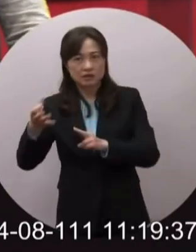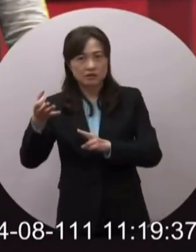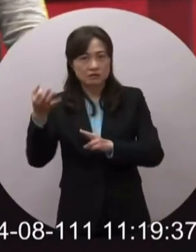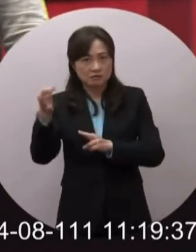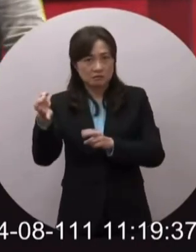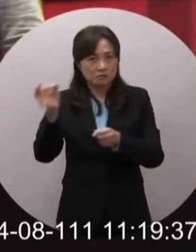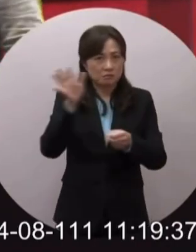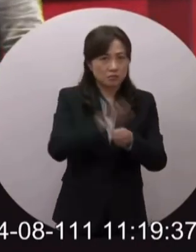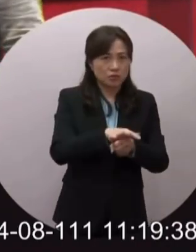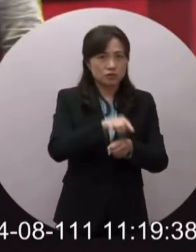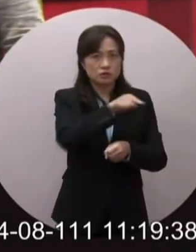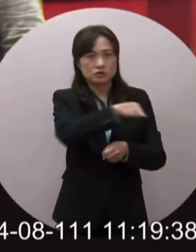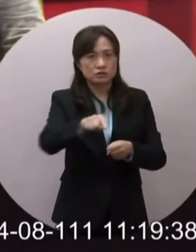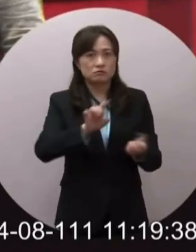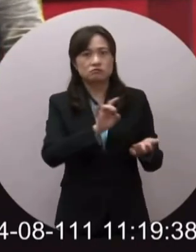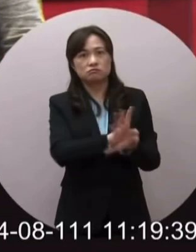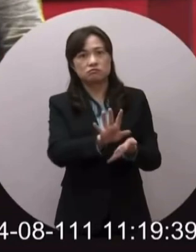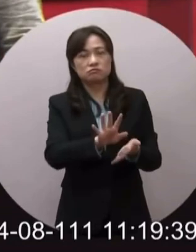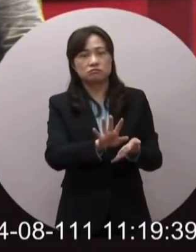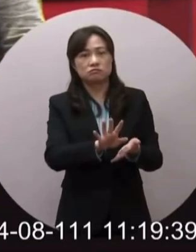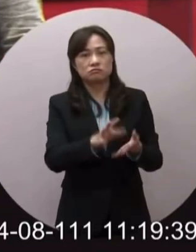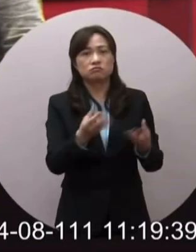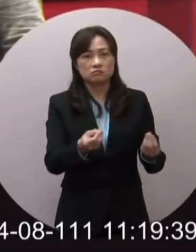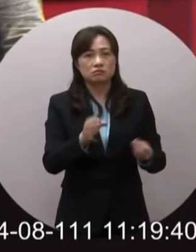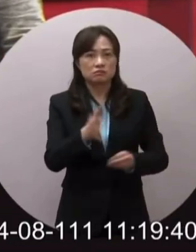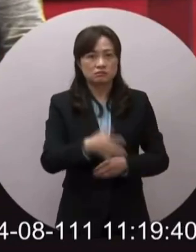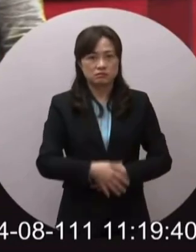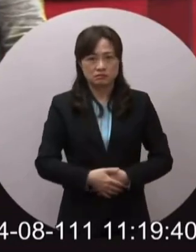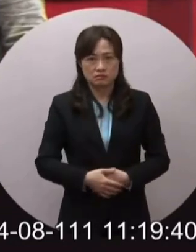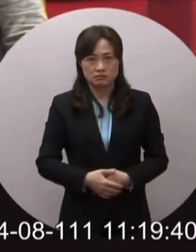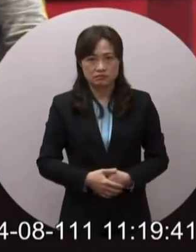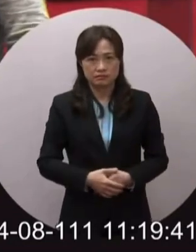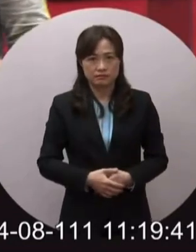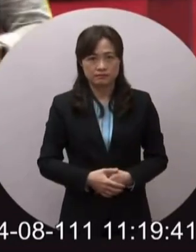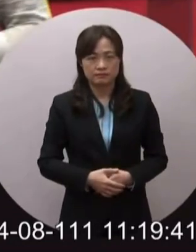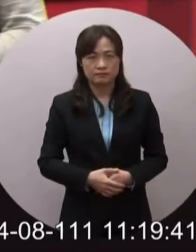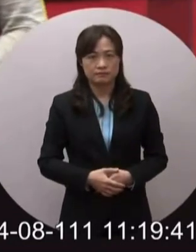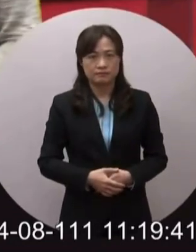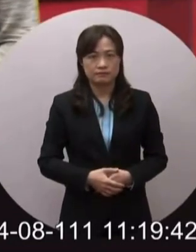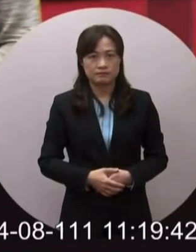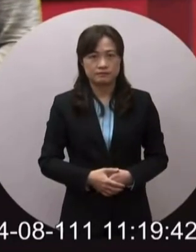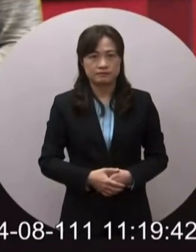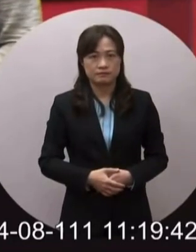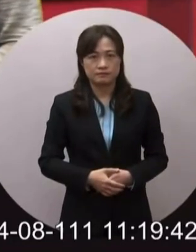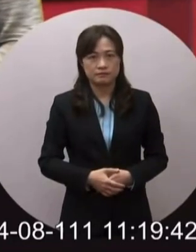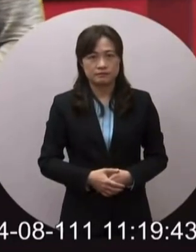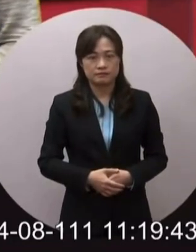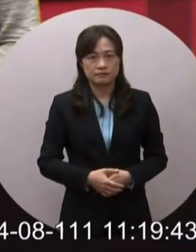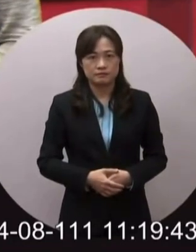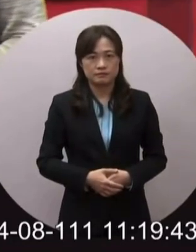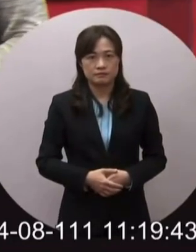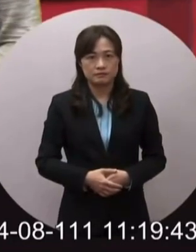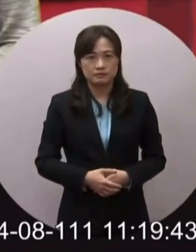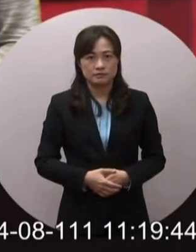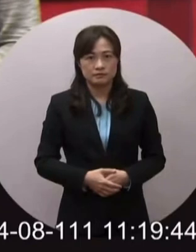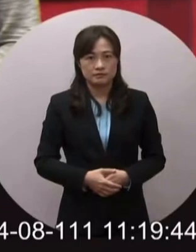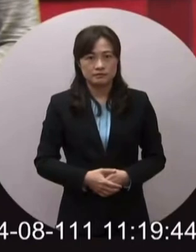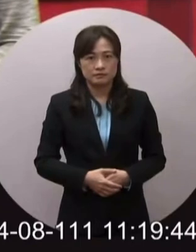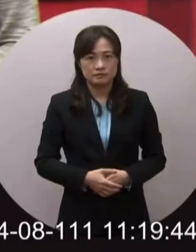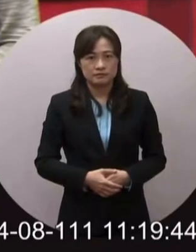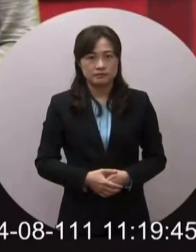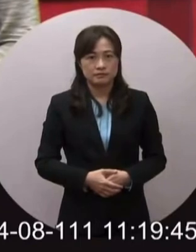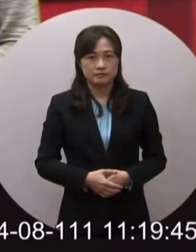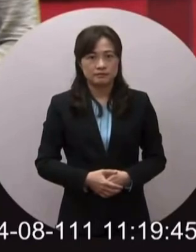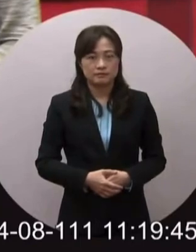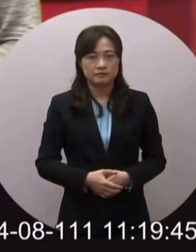们听吗？ 所以这就是好人难做，你看看。我们在装的时候，就因为有些高中职其实80%以上都有